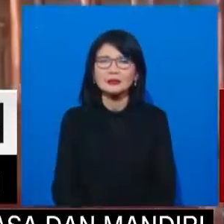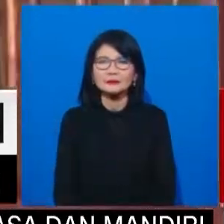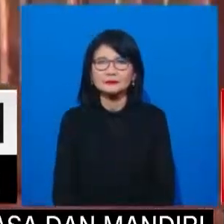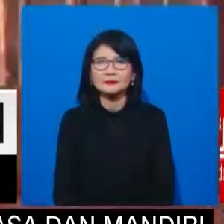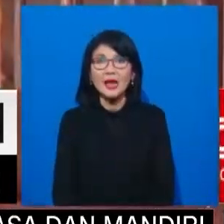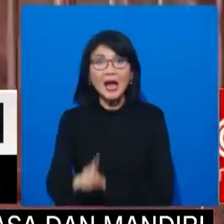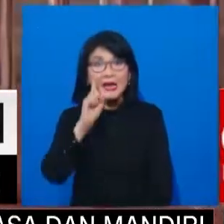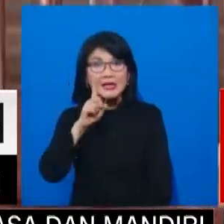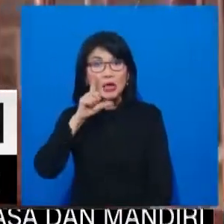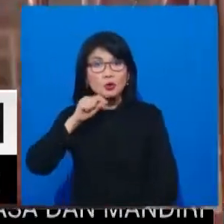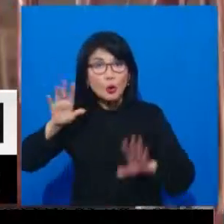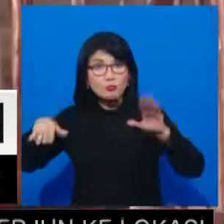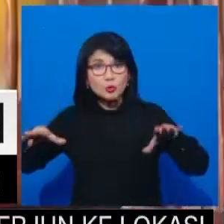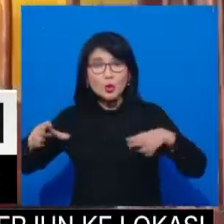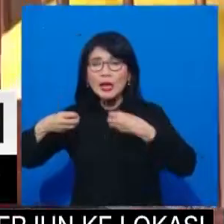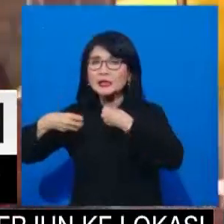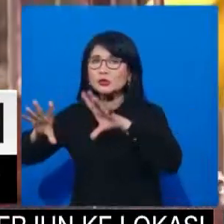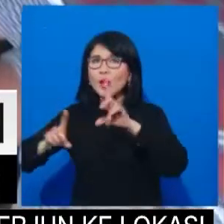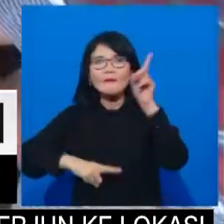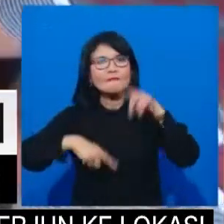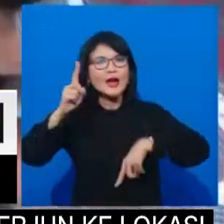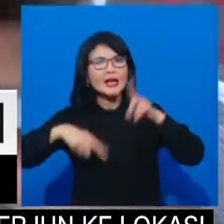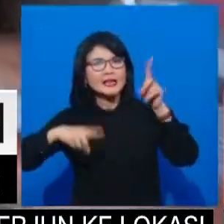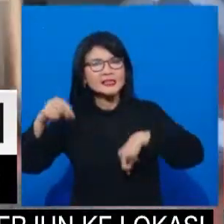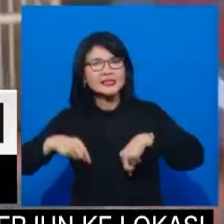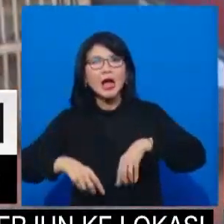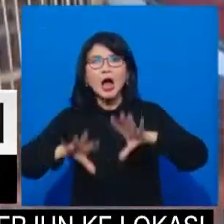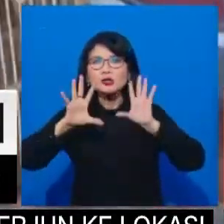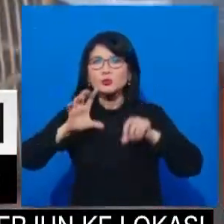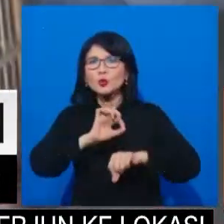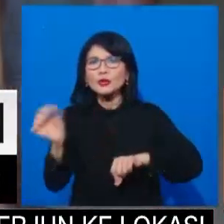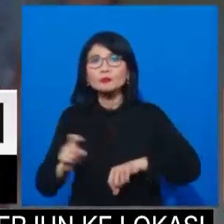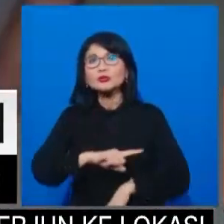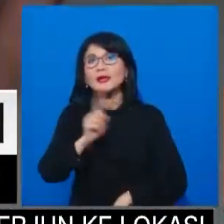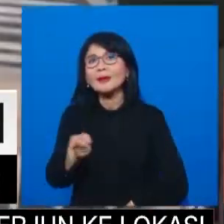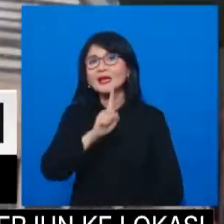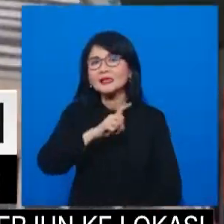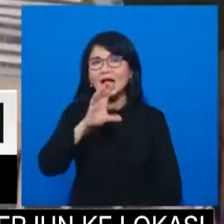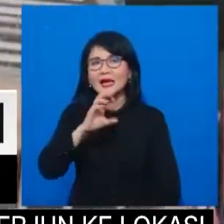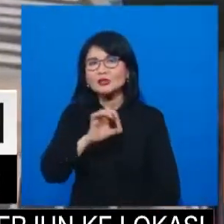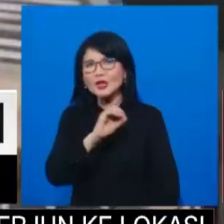Untuk 1 ekor burung kenari dijual dengan harga variatif, mulai dari puluhan ribu hingga ratusan ribu rupiah